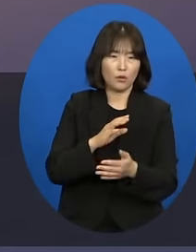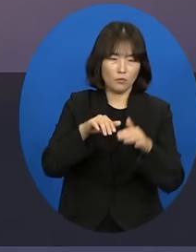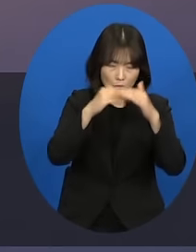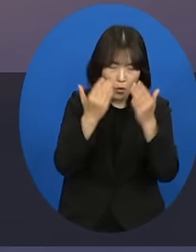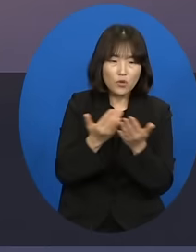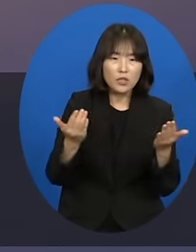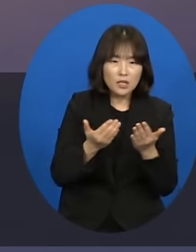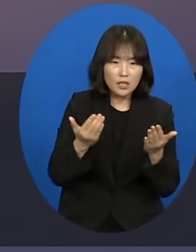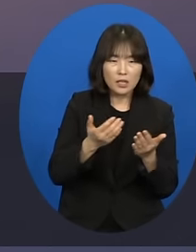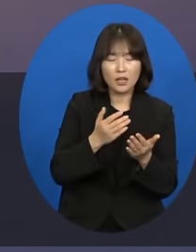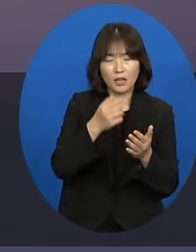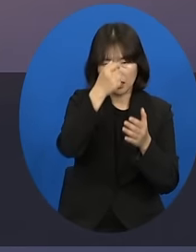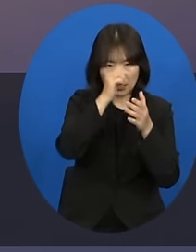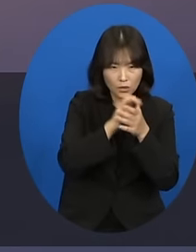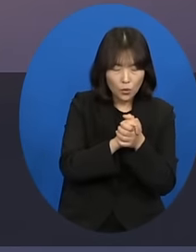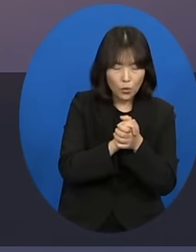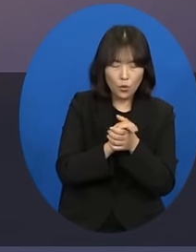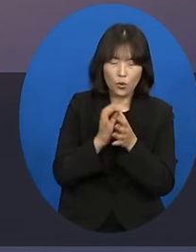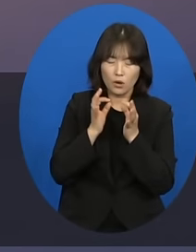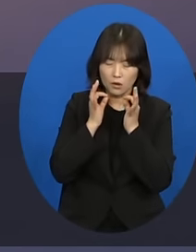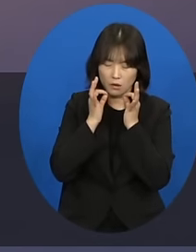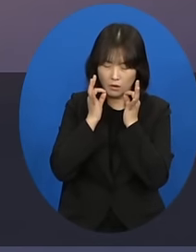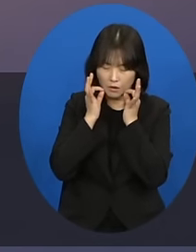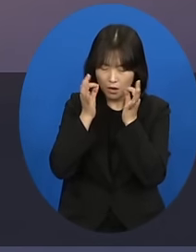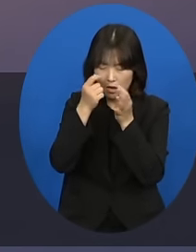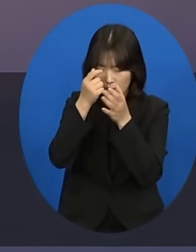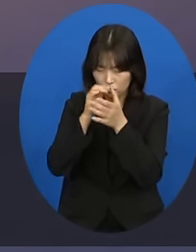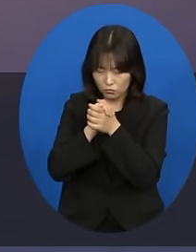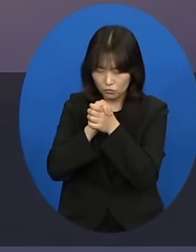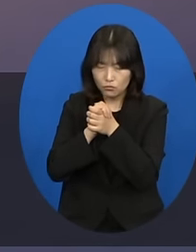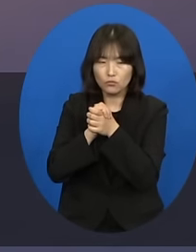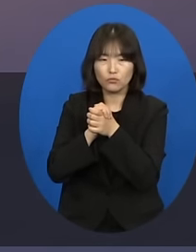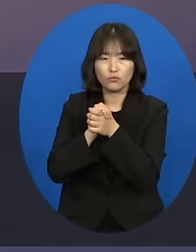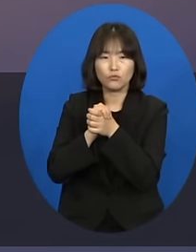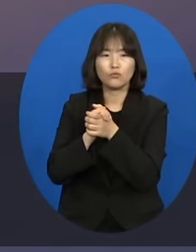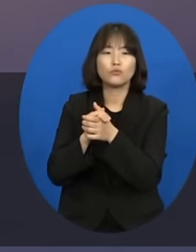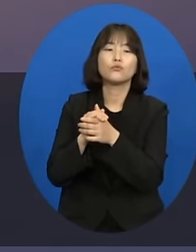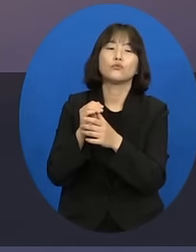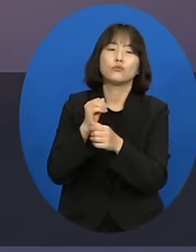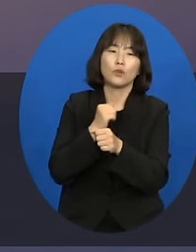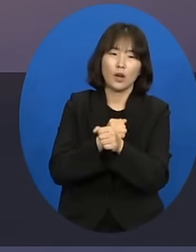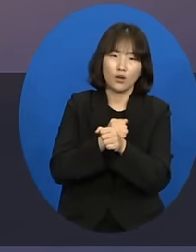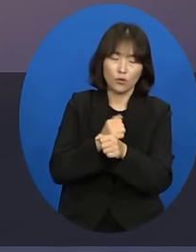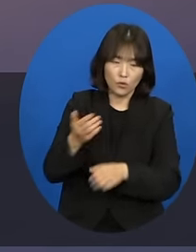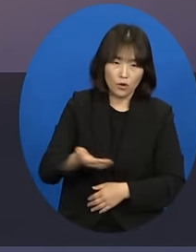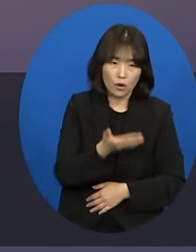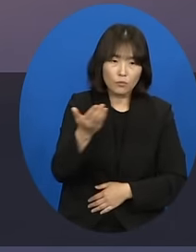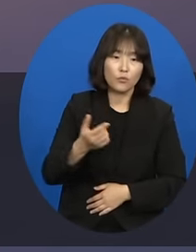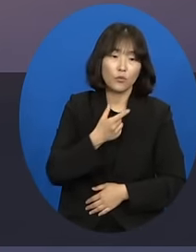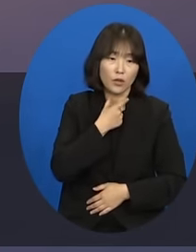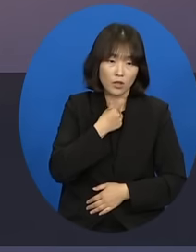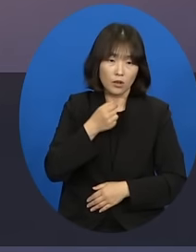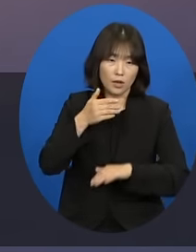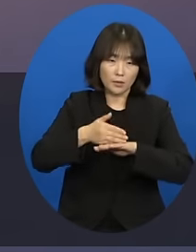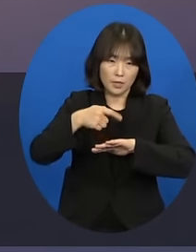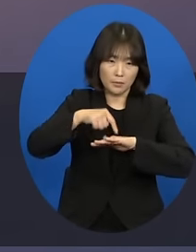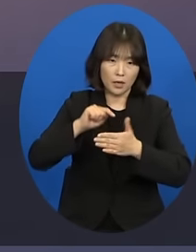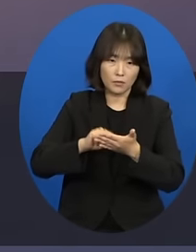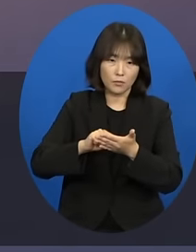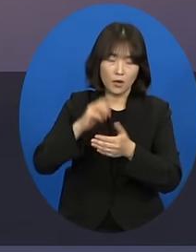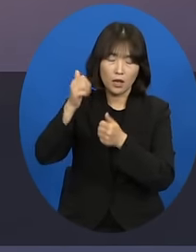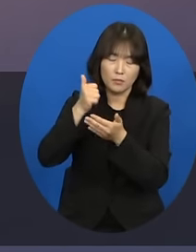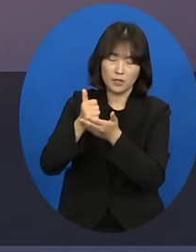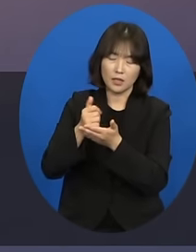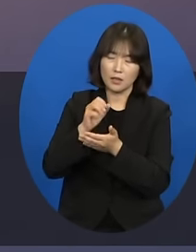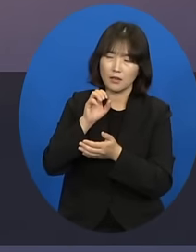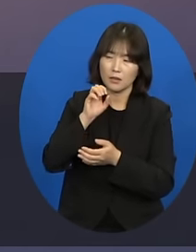일에 간구로 하고 여러분이 바란 것을 감사하는 마음으로 하나님께 아뢰십시오. 잠깐